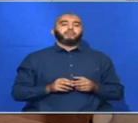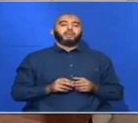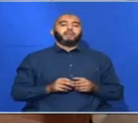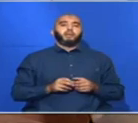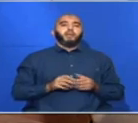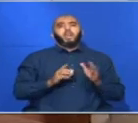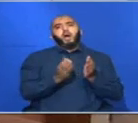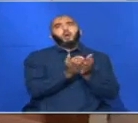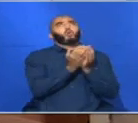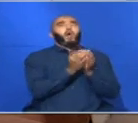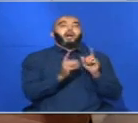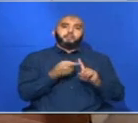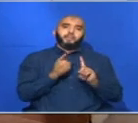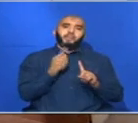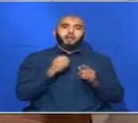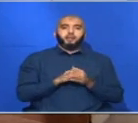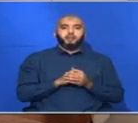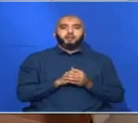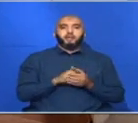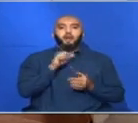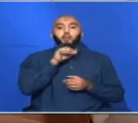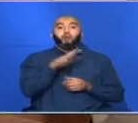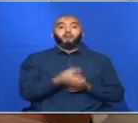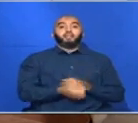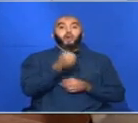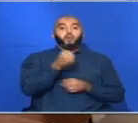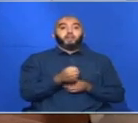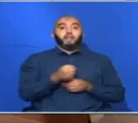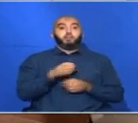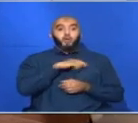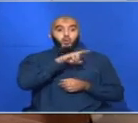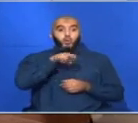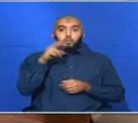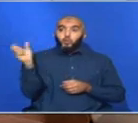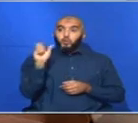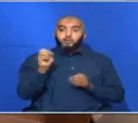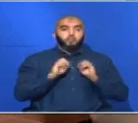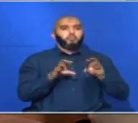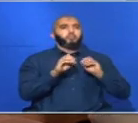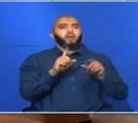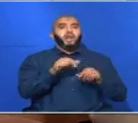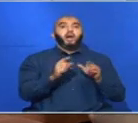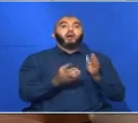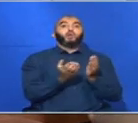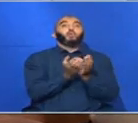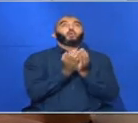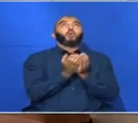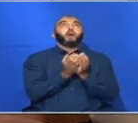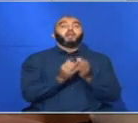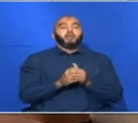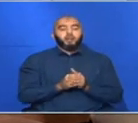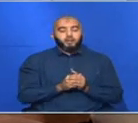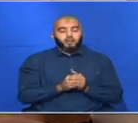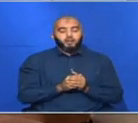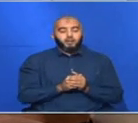اذكار ففي الاستغفار علمنا سيد الاستغفار فقال اللهم انت ربي فقال اللهم